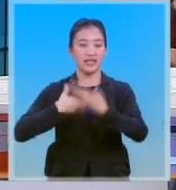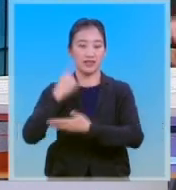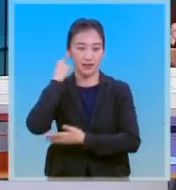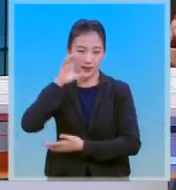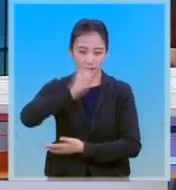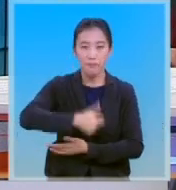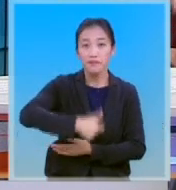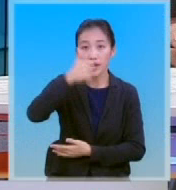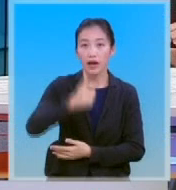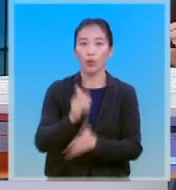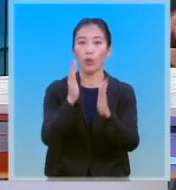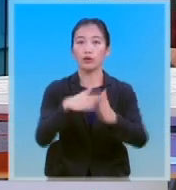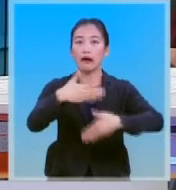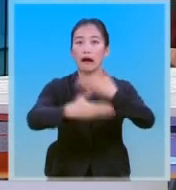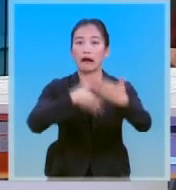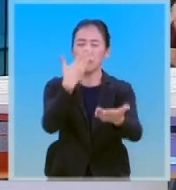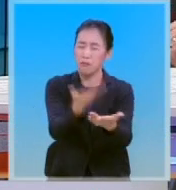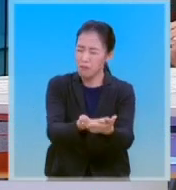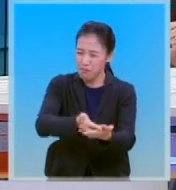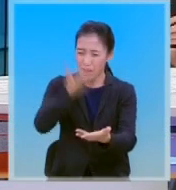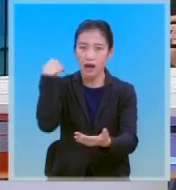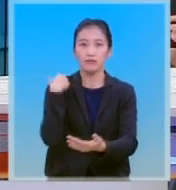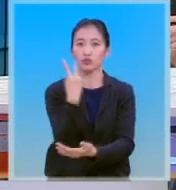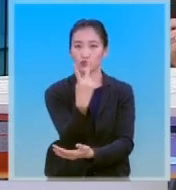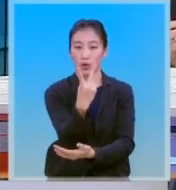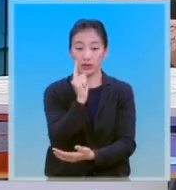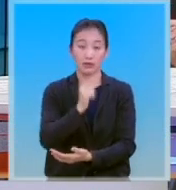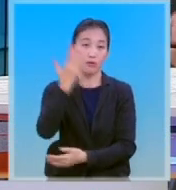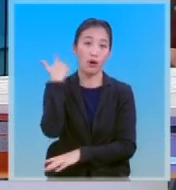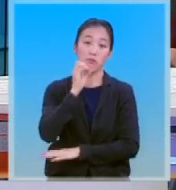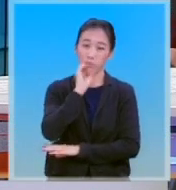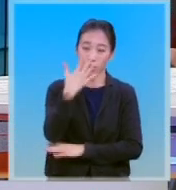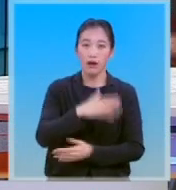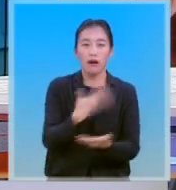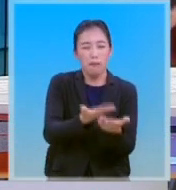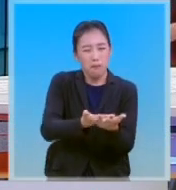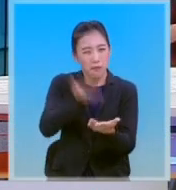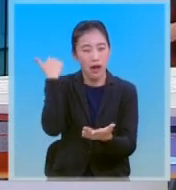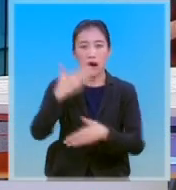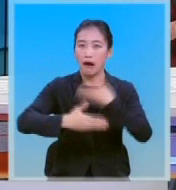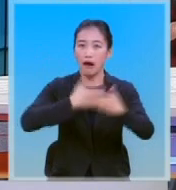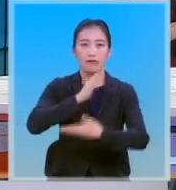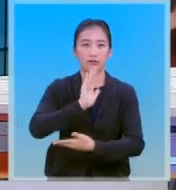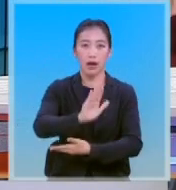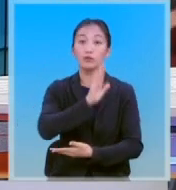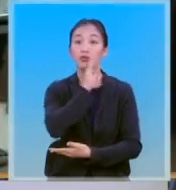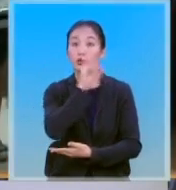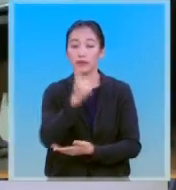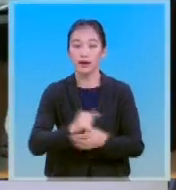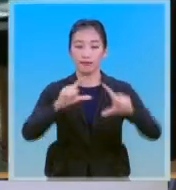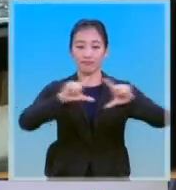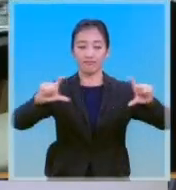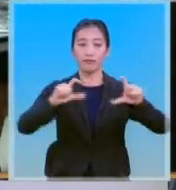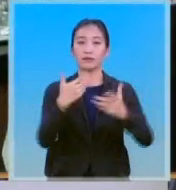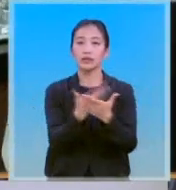2รายด้วยกันซึ่งก่อนหน้านี้บอกอยู่แล้วว่าห้ามขายเกินราคาและประชาชนถ้าพบว่าไม่ติดป้ายแสดงราคาหรือขายเกินราคา